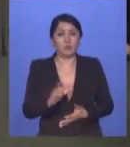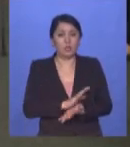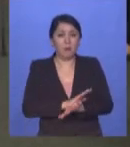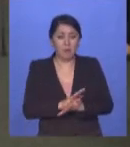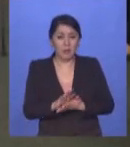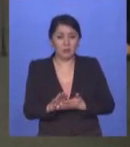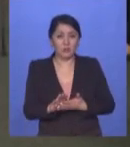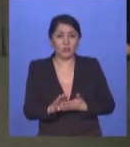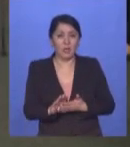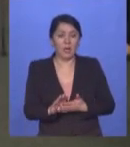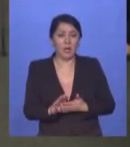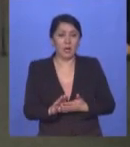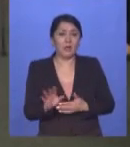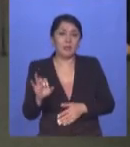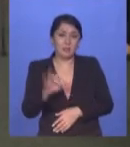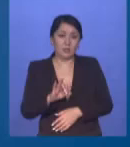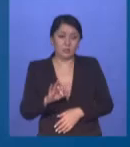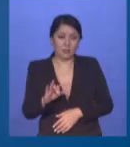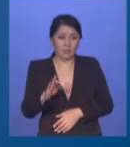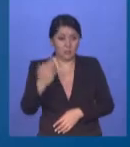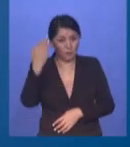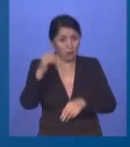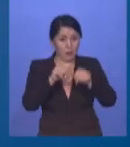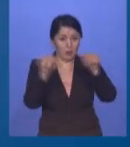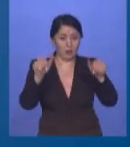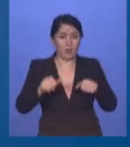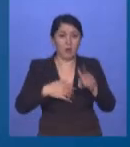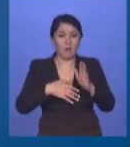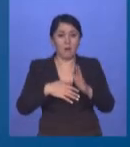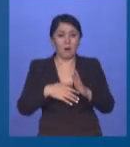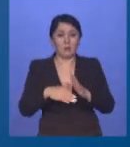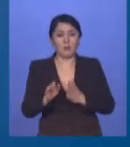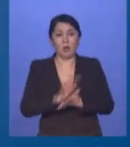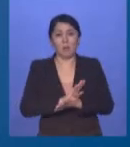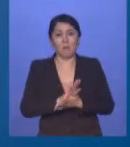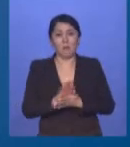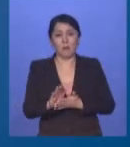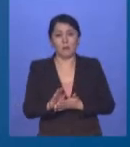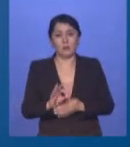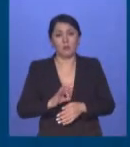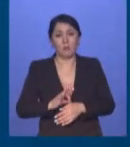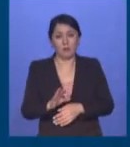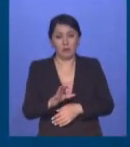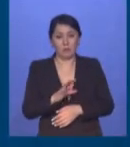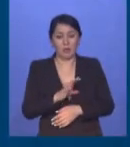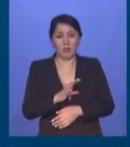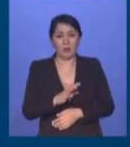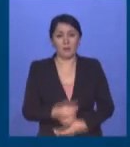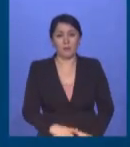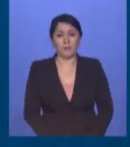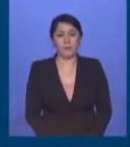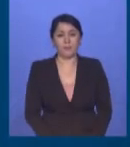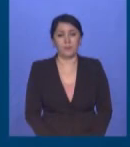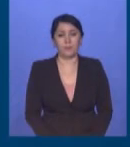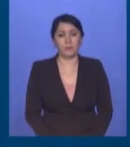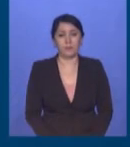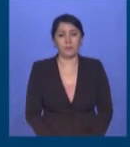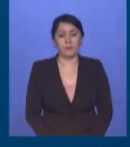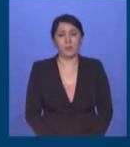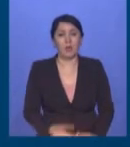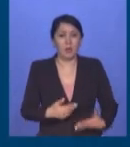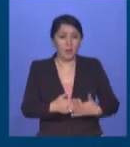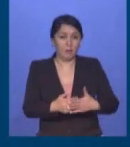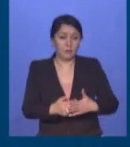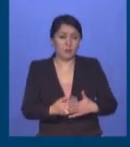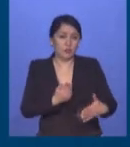тазарту, тарихи мәдени нысандардың аумақтарын абаттандыру және тазарту жұмыстары жүргізілді. Также в рамках номофобия және оның алдын